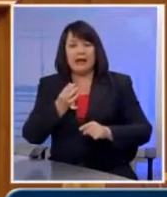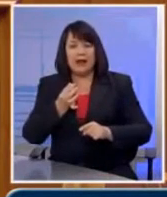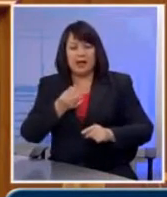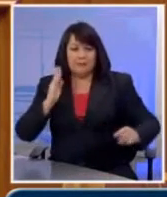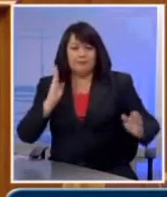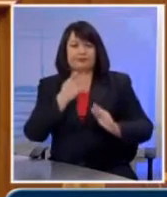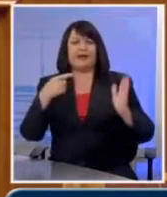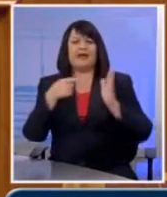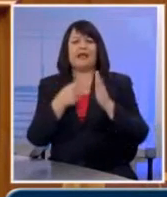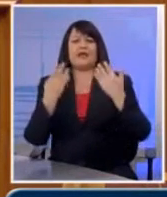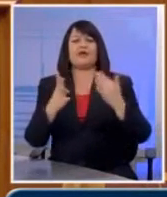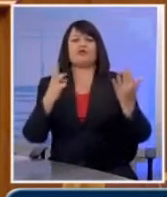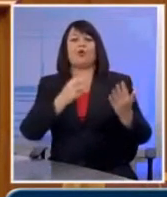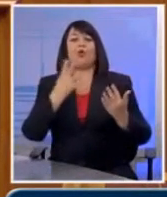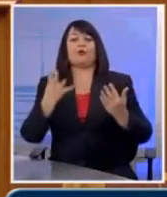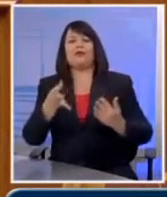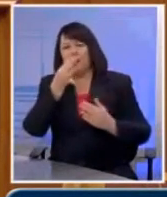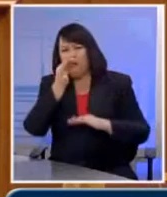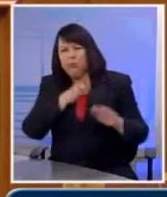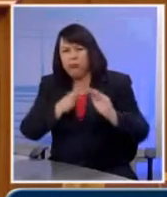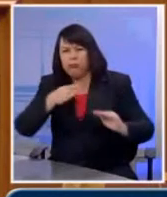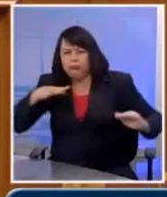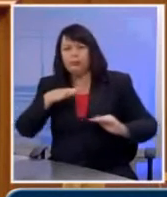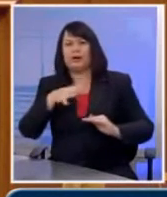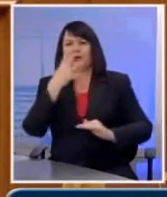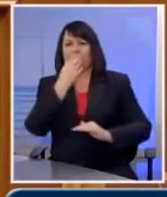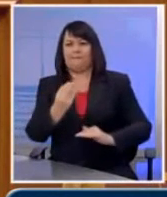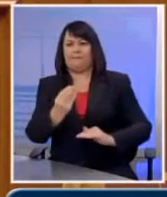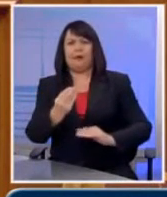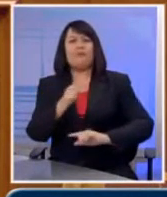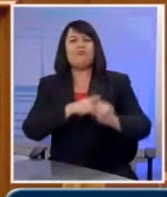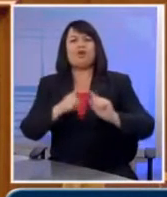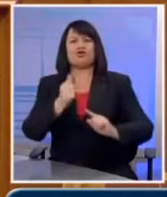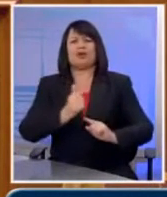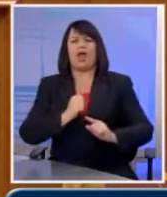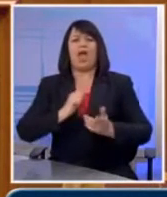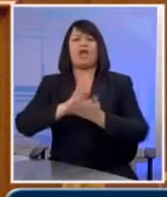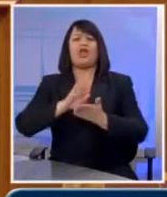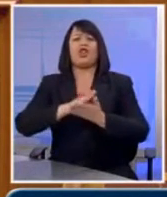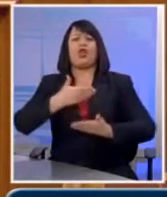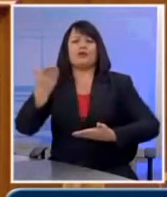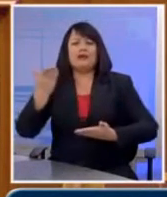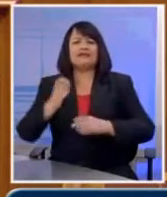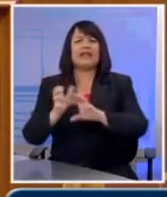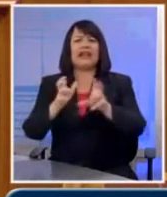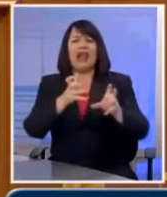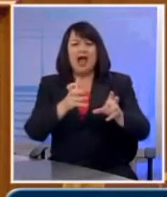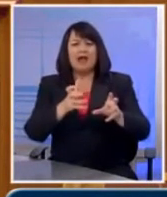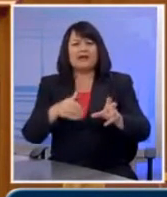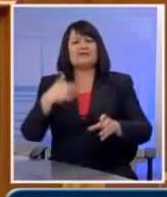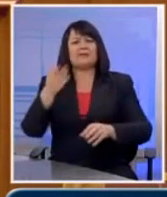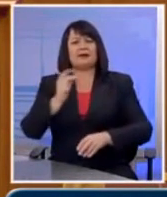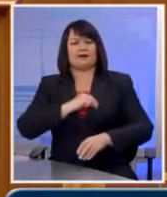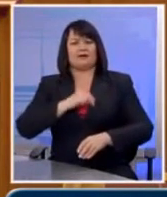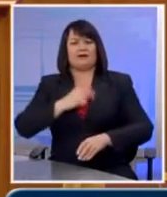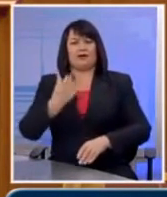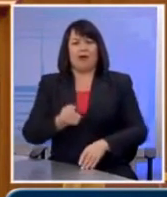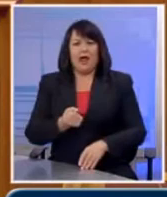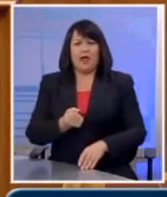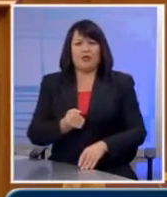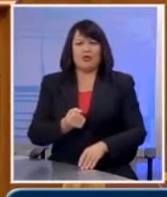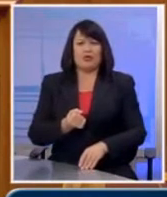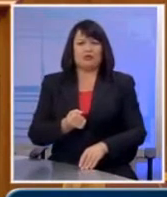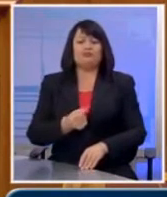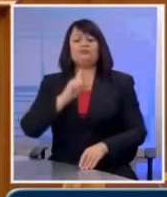πανίσχυροι εκδότες της εποχής εκείνης και οι μετέπειτα καναλάρχες. Δεν ήταν αυτοί που μετά, όταν τα συμφέροντά τους το